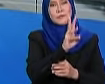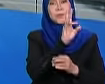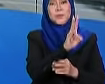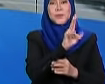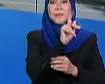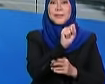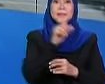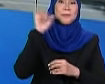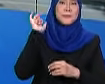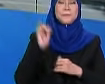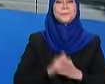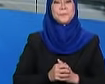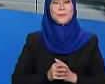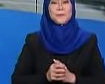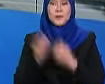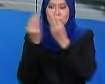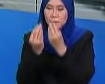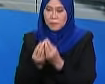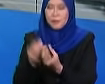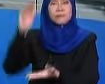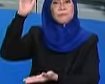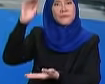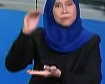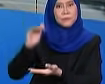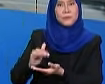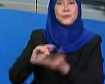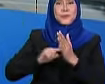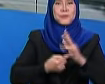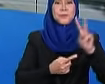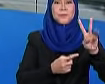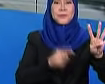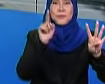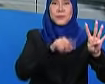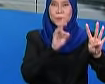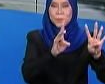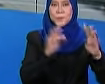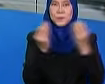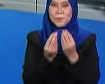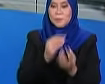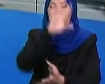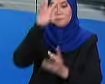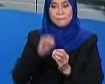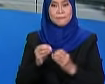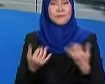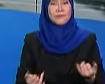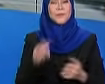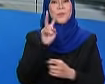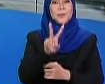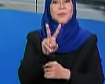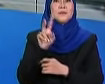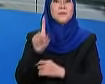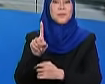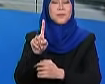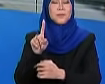semalam angka tersebut merupakan yang terendah sejak 24juli lalu jadikan jumlah kumulatif kini 200